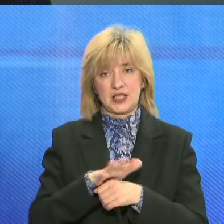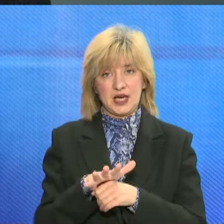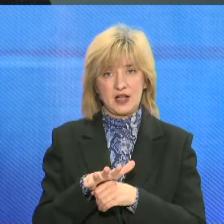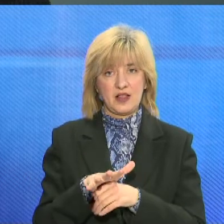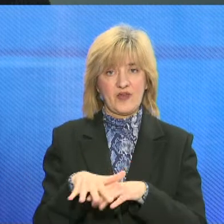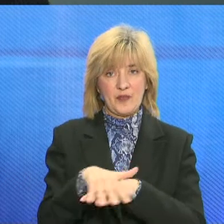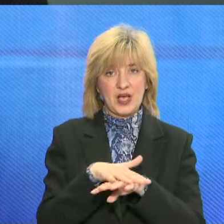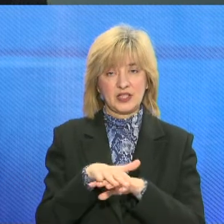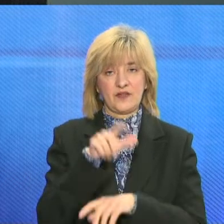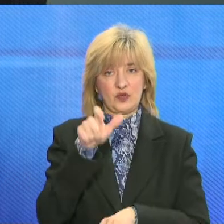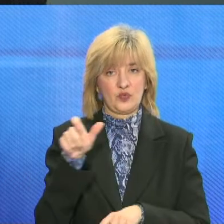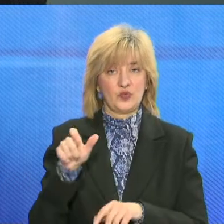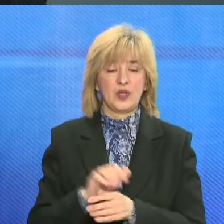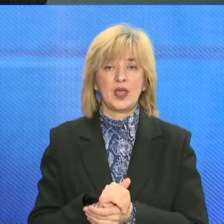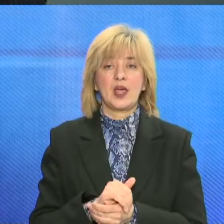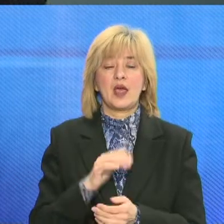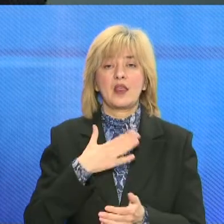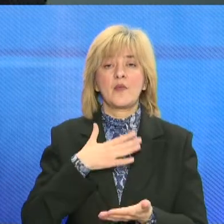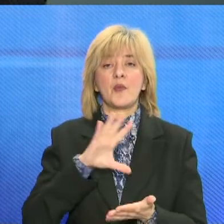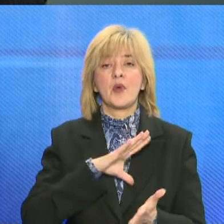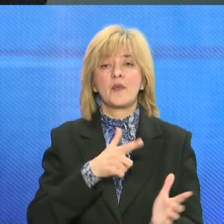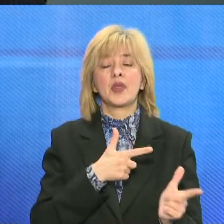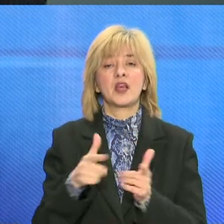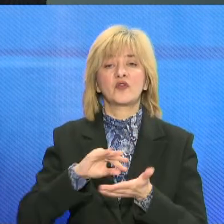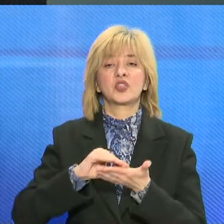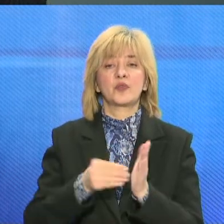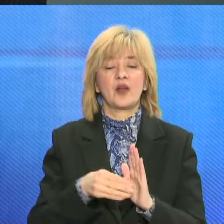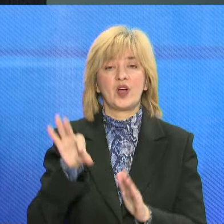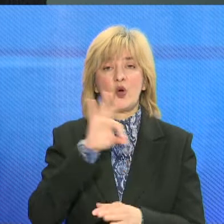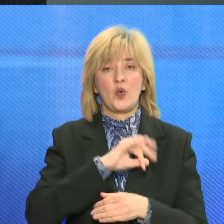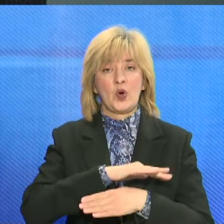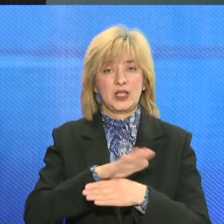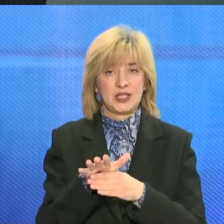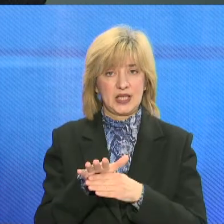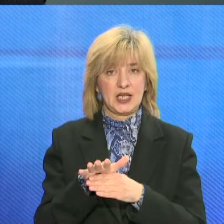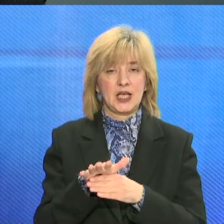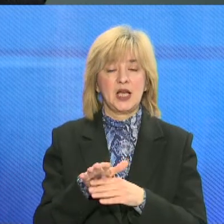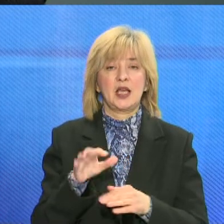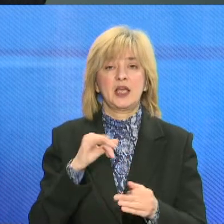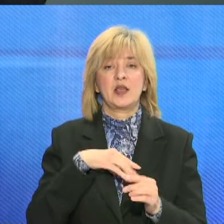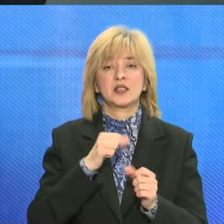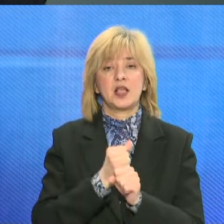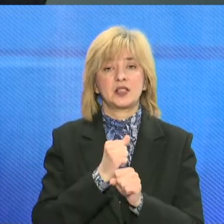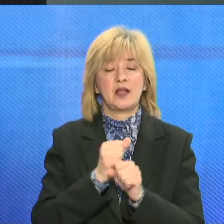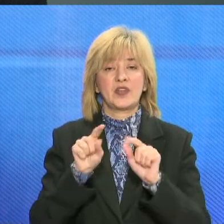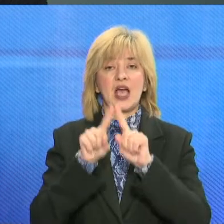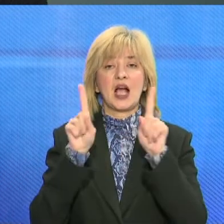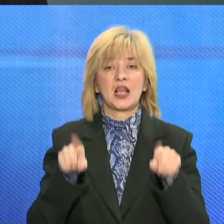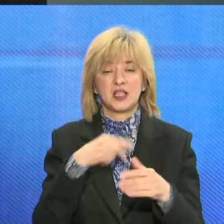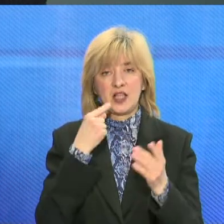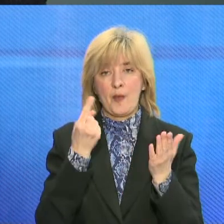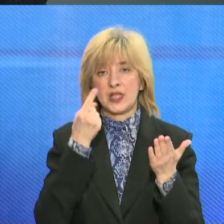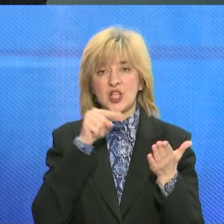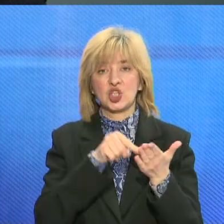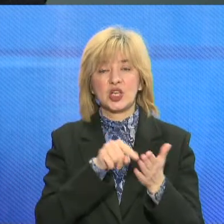преступлениях немецко-фашистских оккупантов на территории города Гродно и его окрестностей, а также составлена карта с обозначением всех